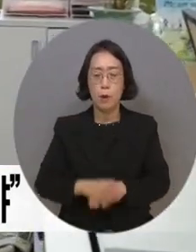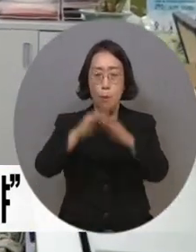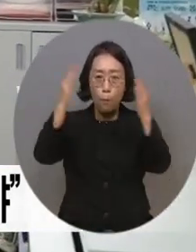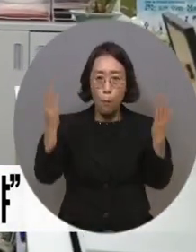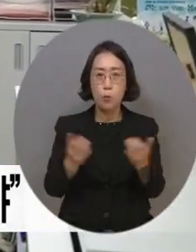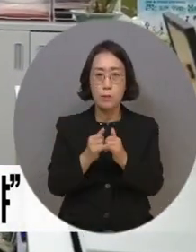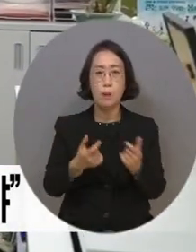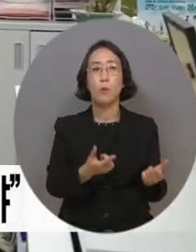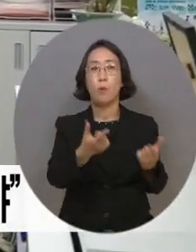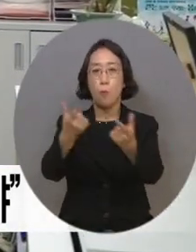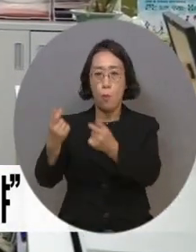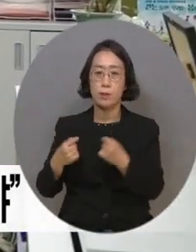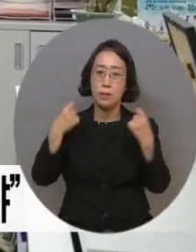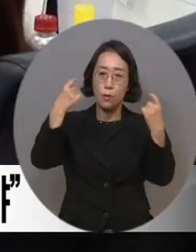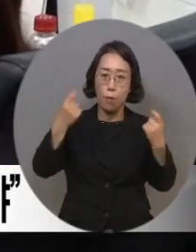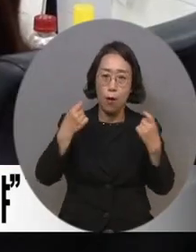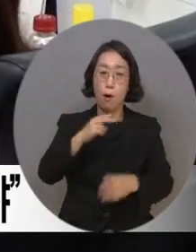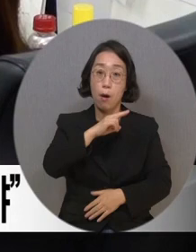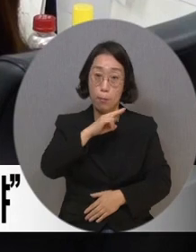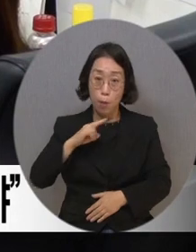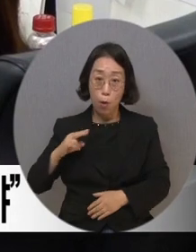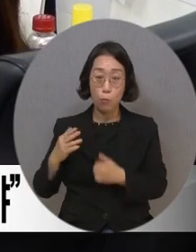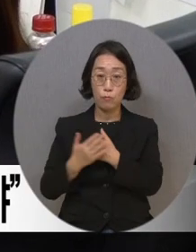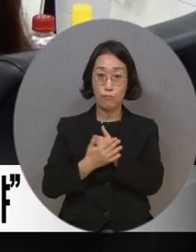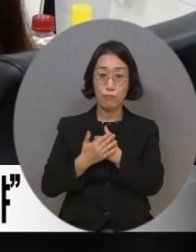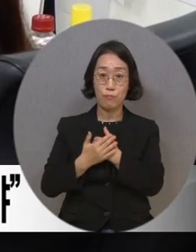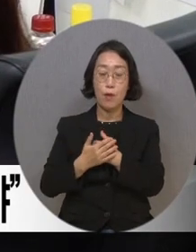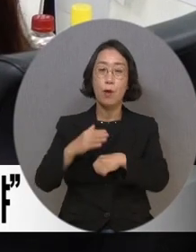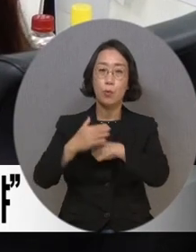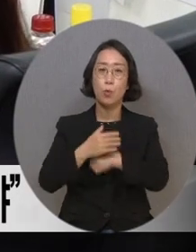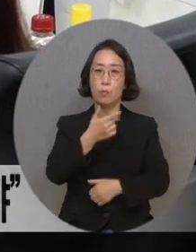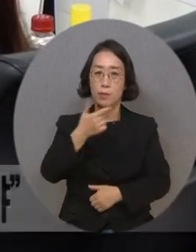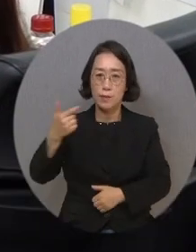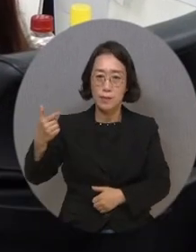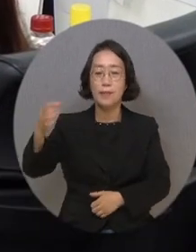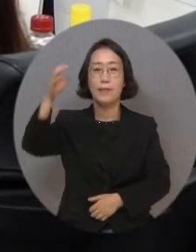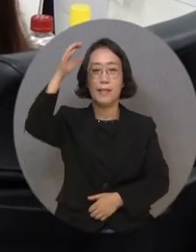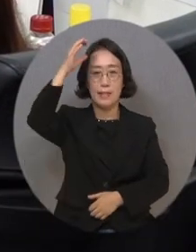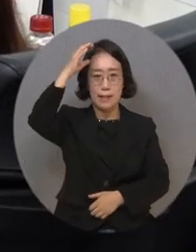모두가 누릴 수 있는 관광 환경을 조성하는 데 크게 기여할 것으로 기대됩니다.